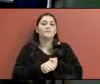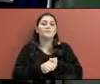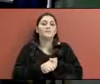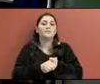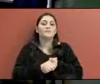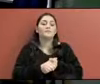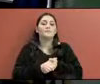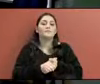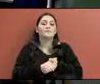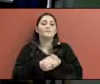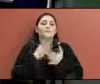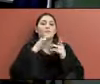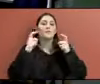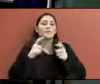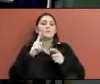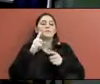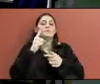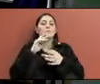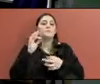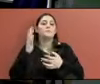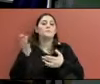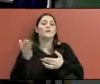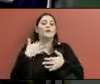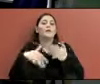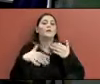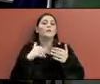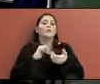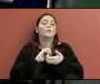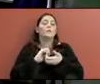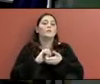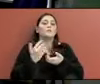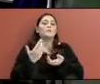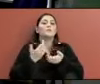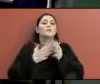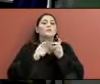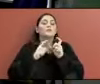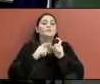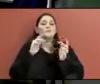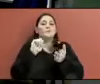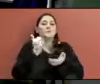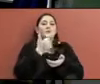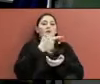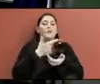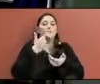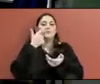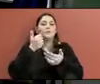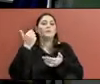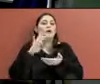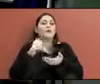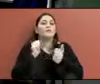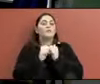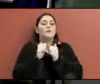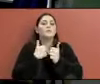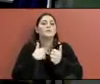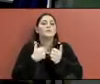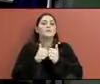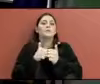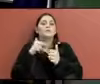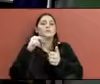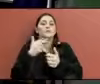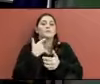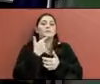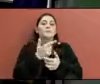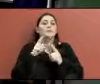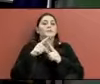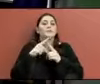Kanralı Hakan Altıntaş, engelli dostu Sayın Müdürüm her daim yanımızda demiş kendisi, teşekkür ediyorum.